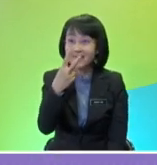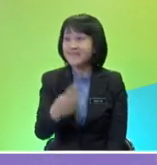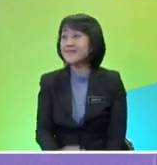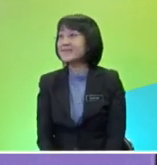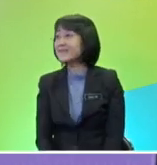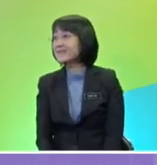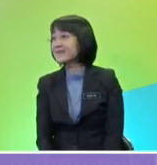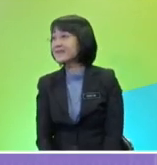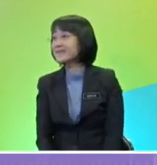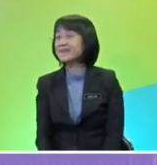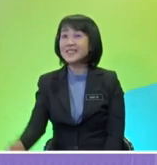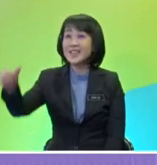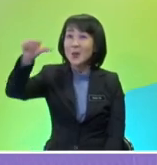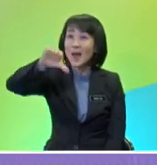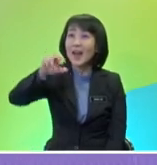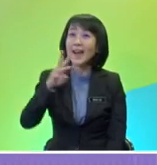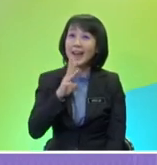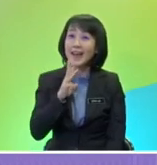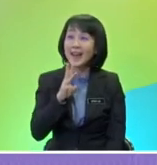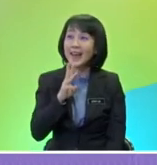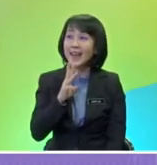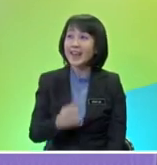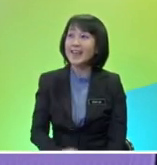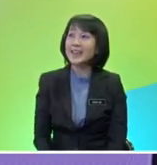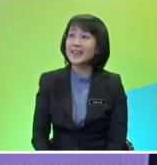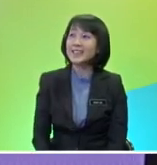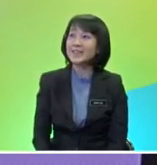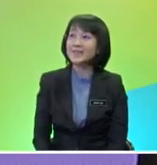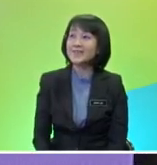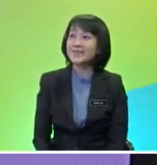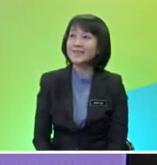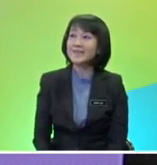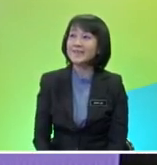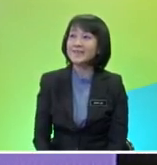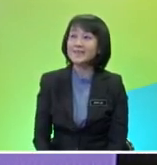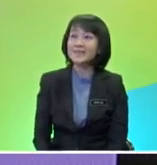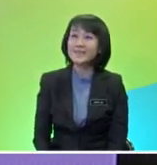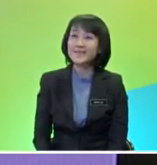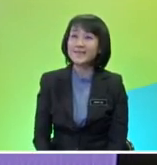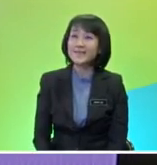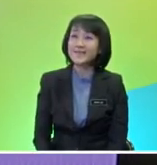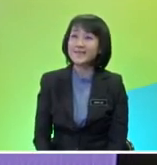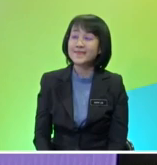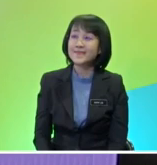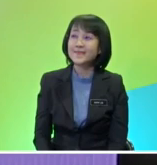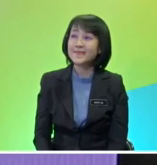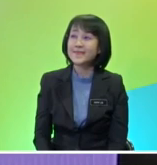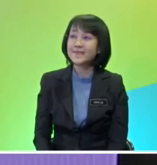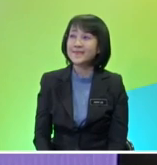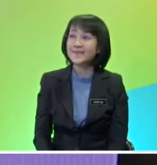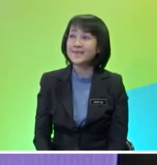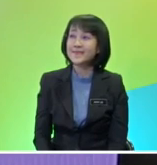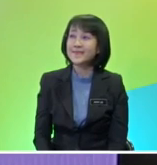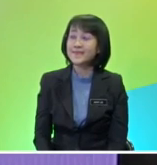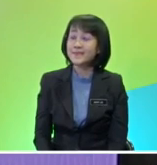Okey, ini dia. Boleh, Akmal. Okey. Alright, ini dia ais sky juice. Okey. Lepas tu? Bila sama